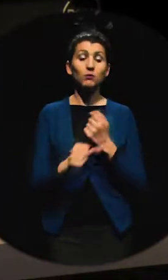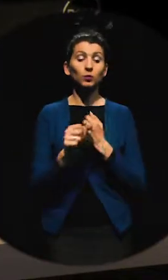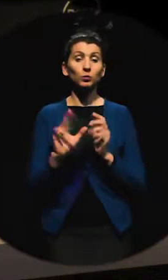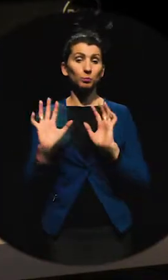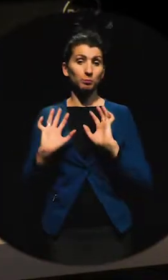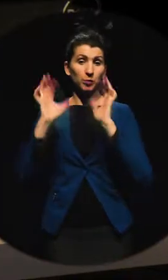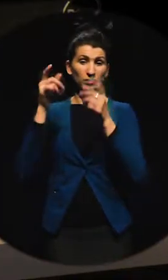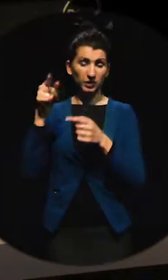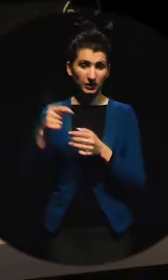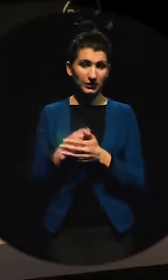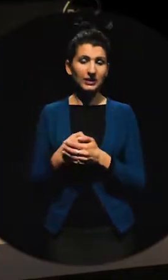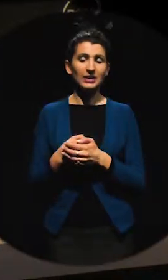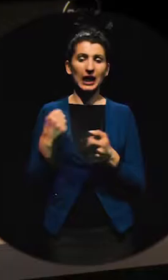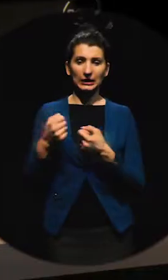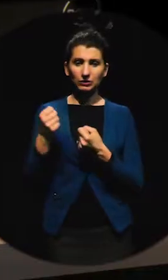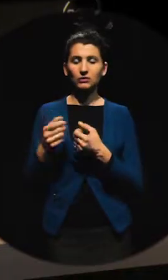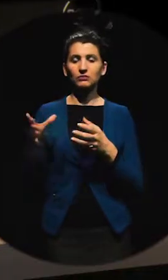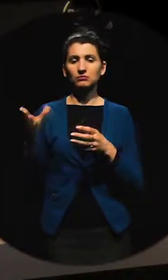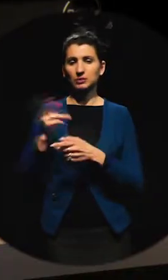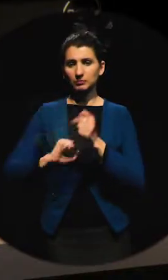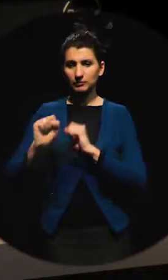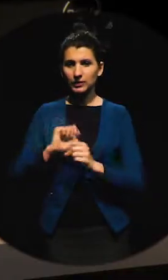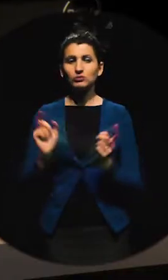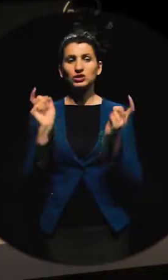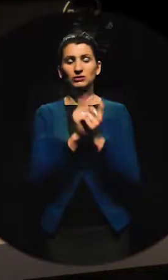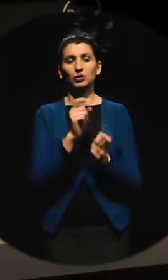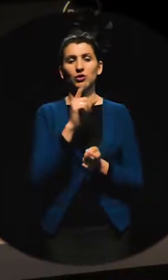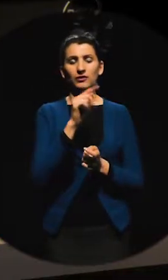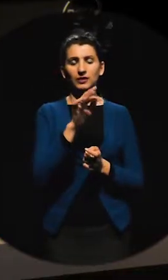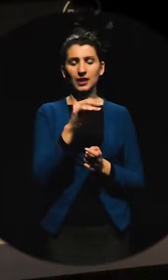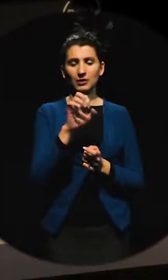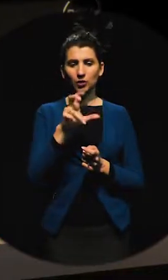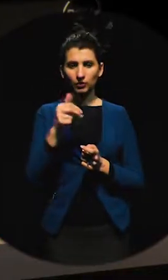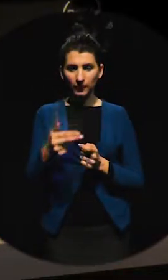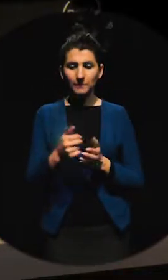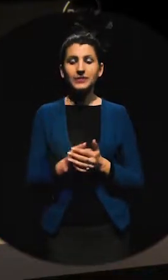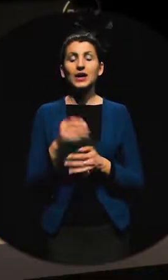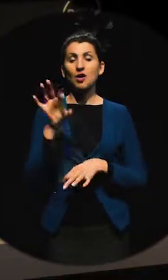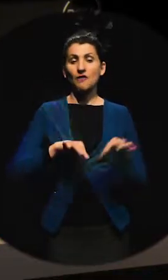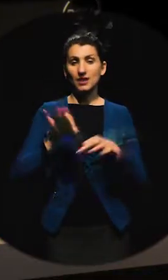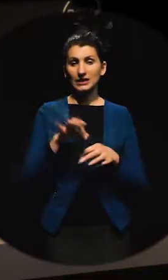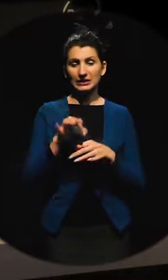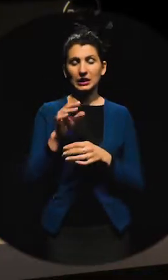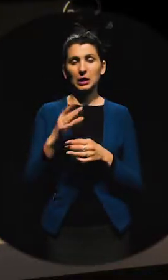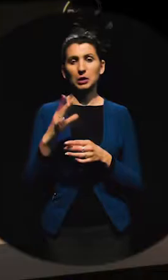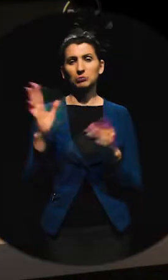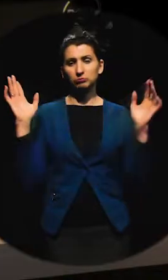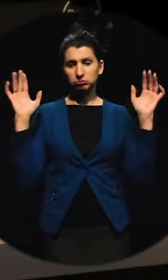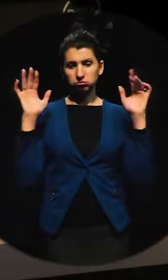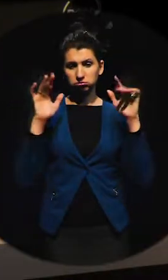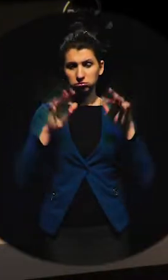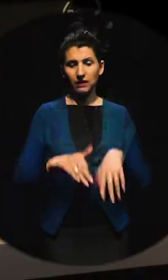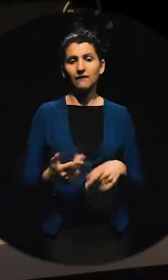protestu aktywistów z niepełnosprawnościami przeciwko Teletonowi. Na tę konferencję prasową rzeczywiście przybyło bardzo